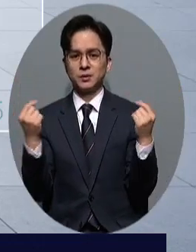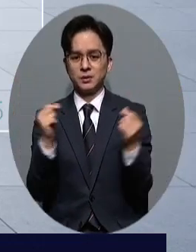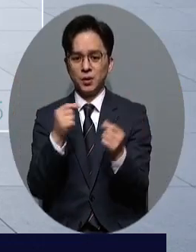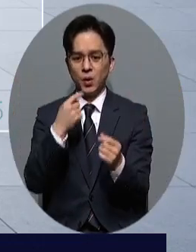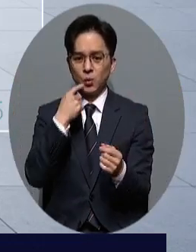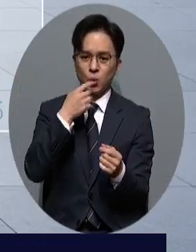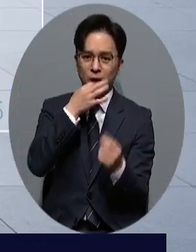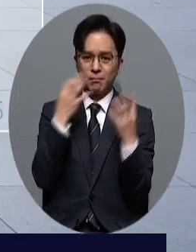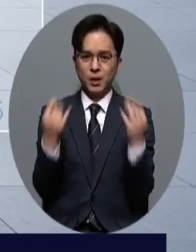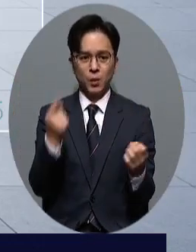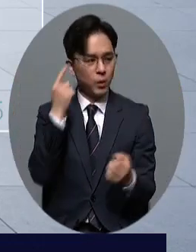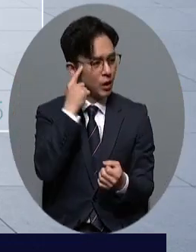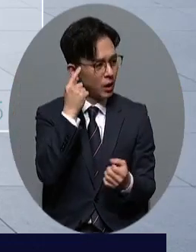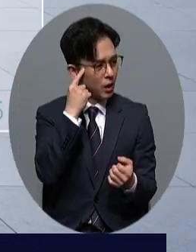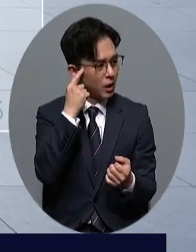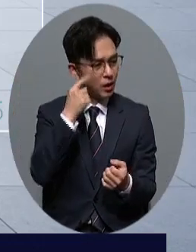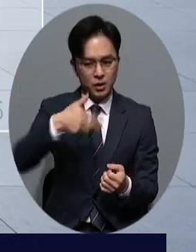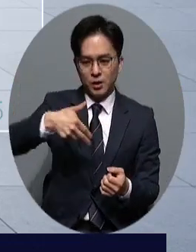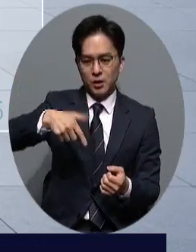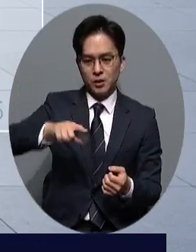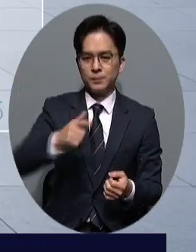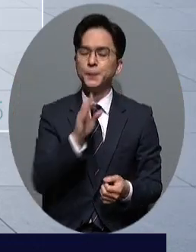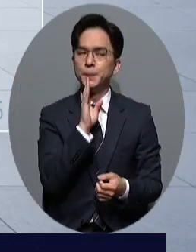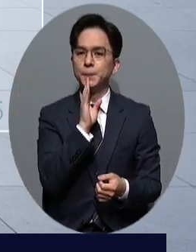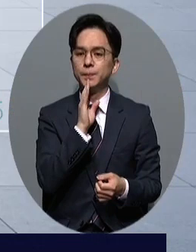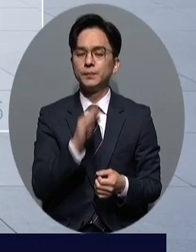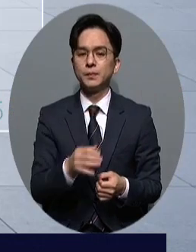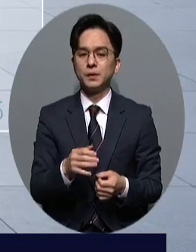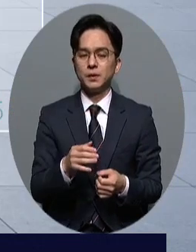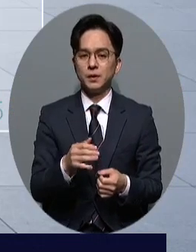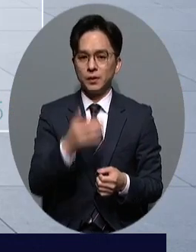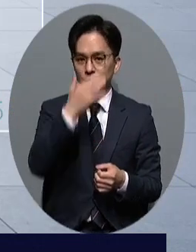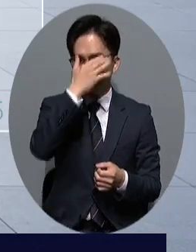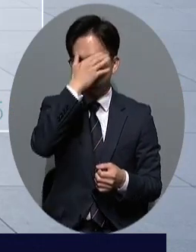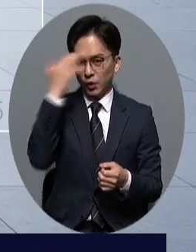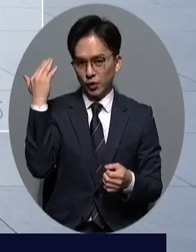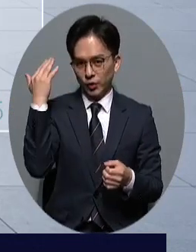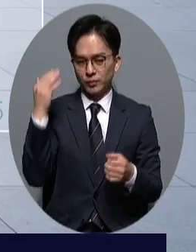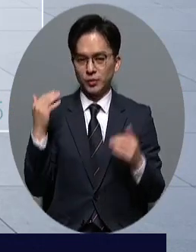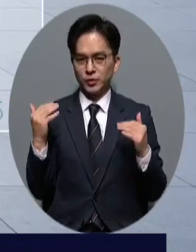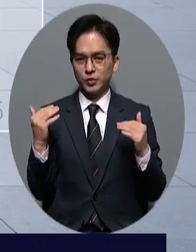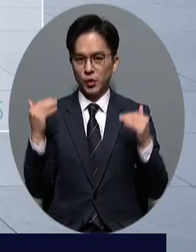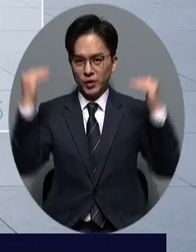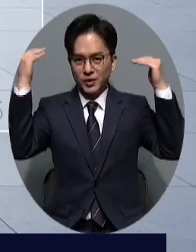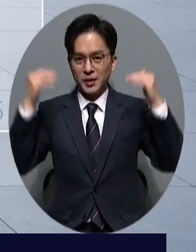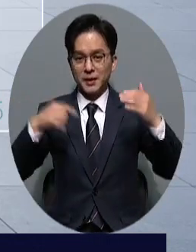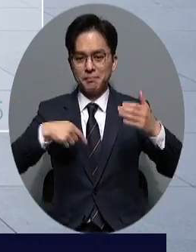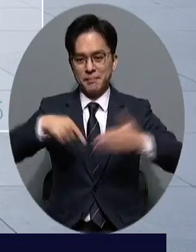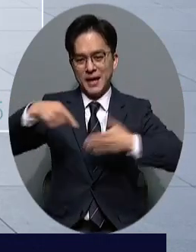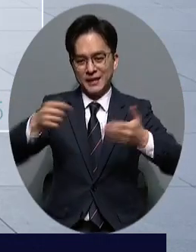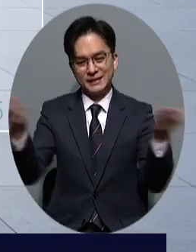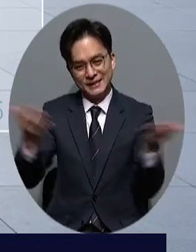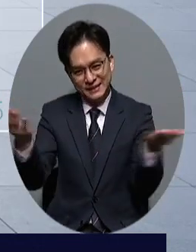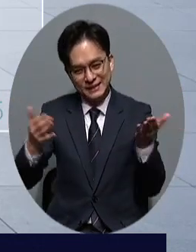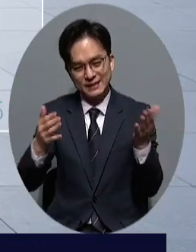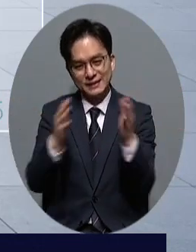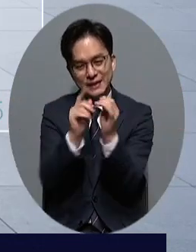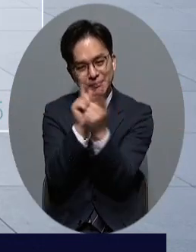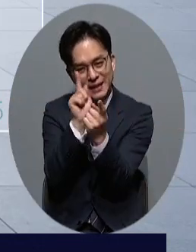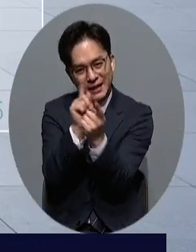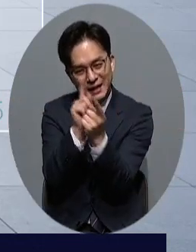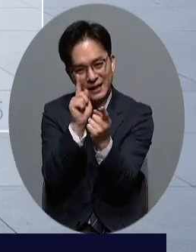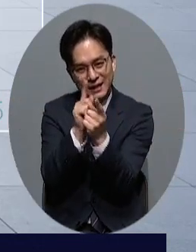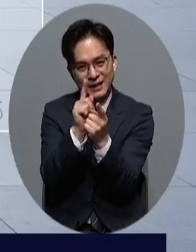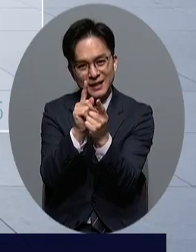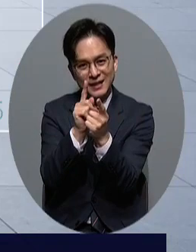지금? 성인들도 이제 우리가 청장년 등들은 활동력이 많기 때문에 예. 마스크를 벗고 생활을 많이 하다 보니까